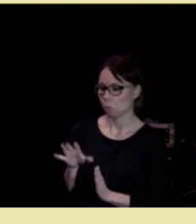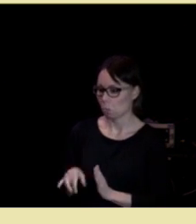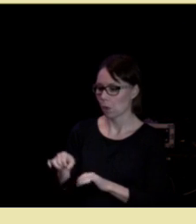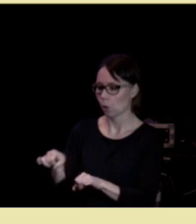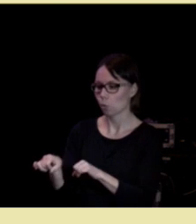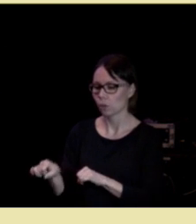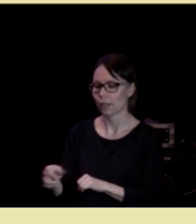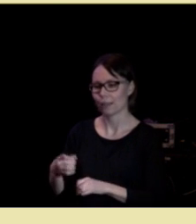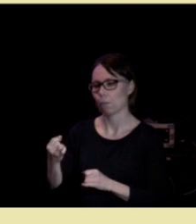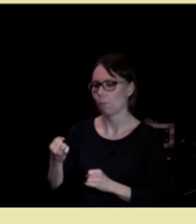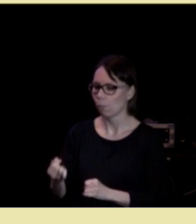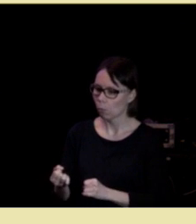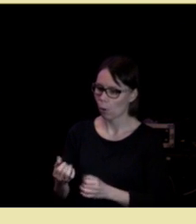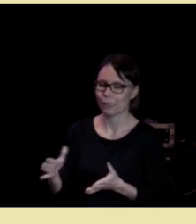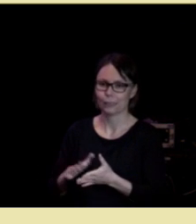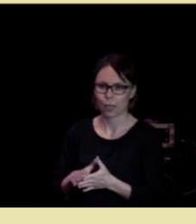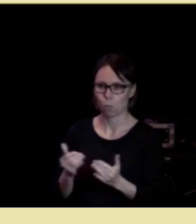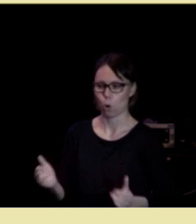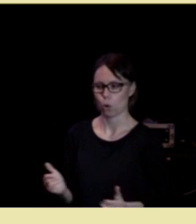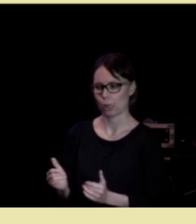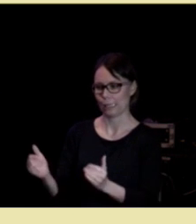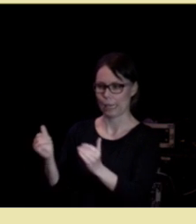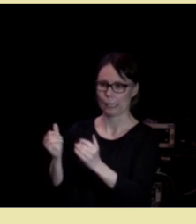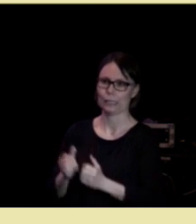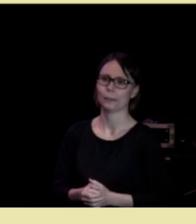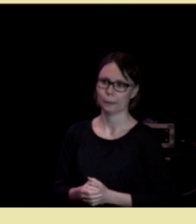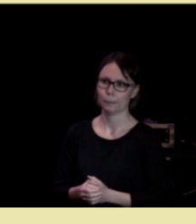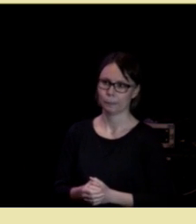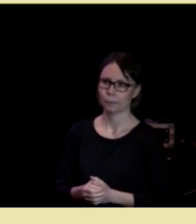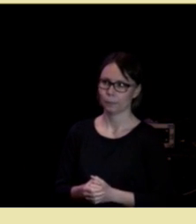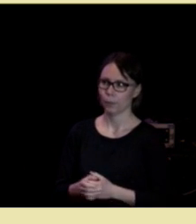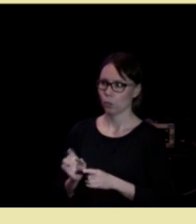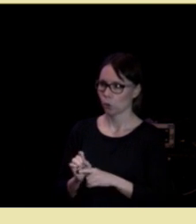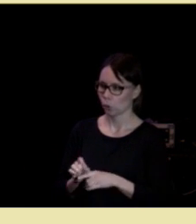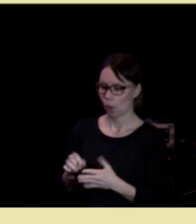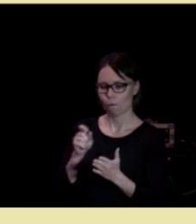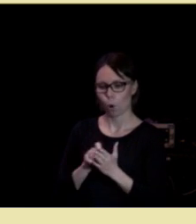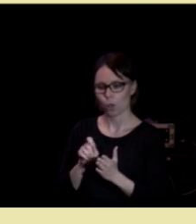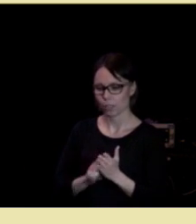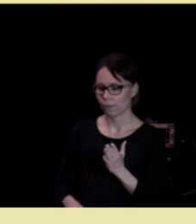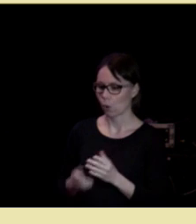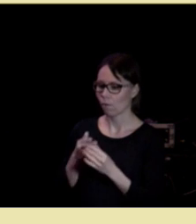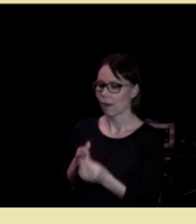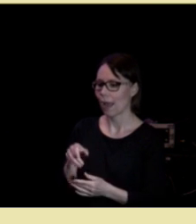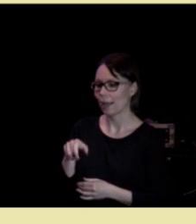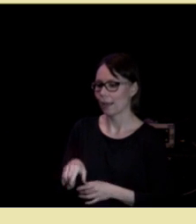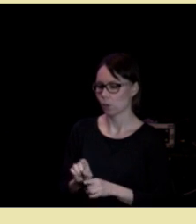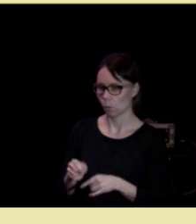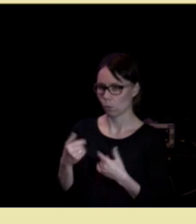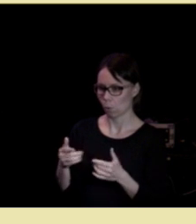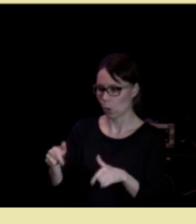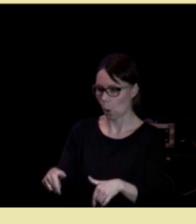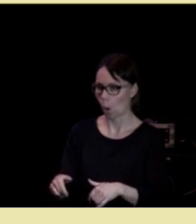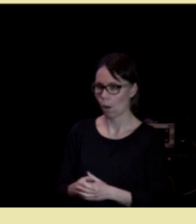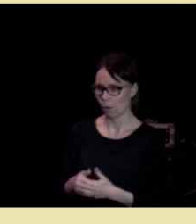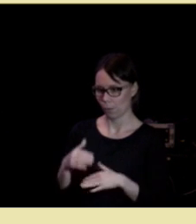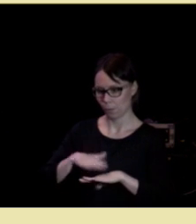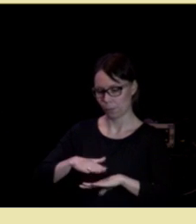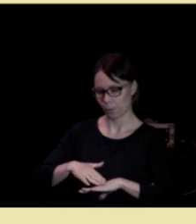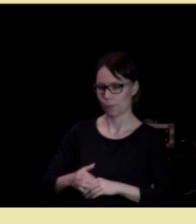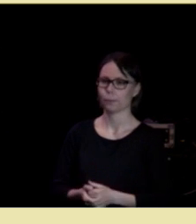kommunene må samorganiseres. Slik forskriften og veilederen som nå kommer legger opp